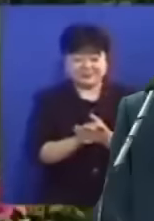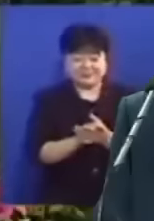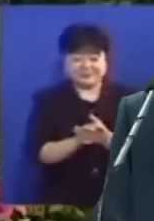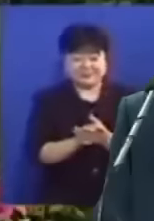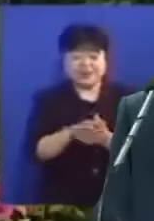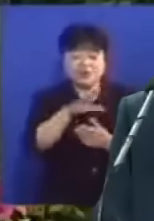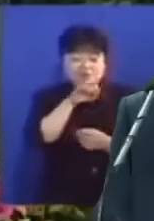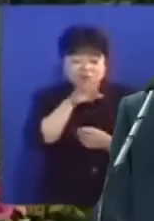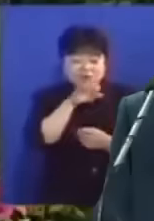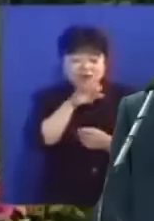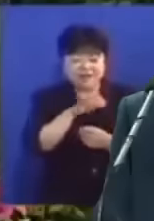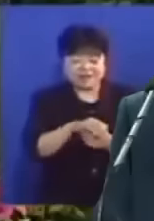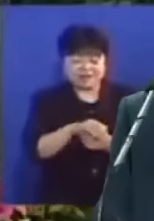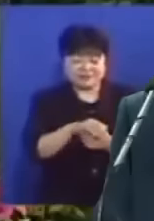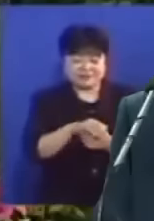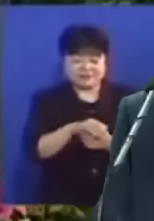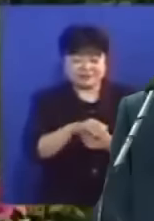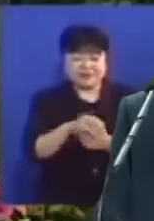원망과